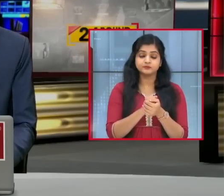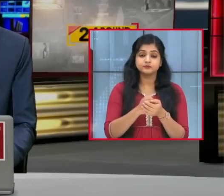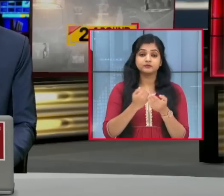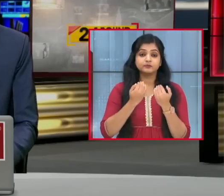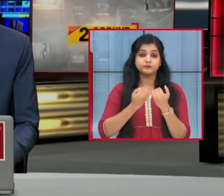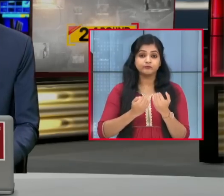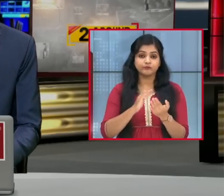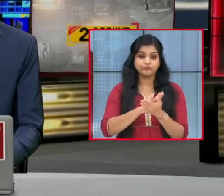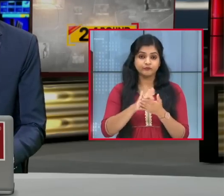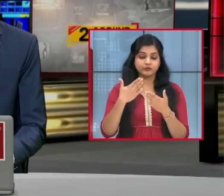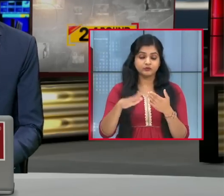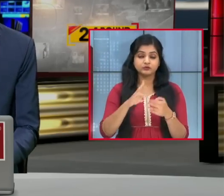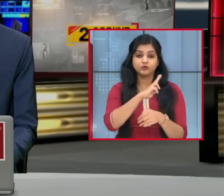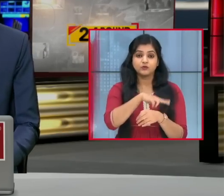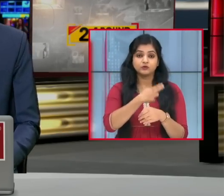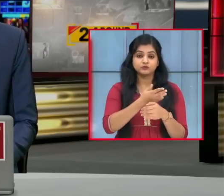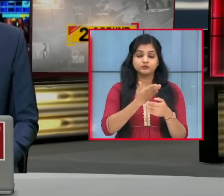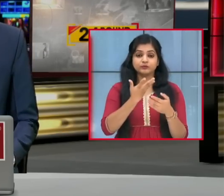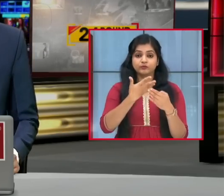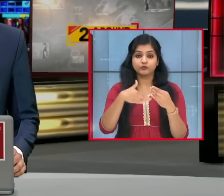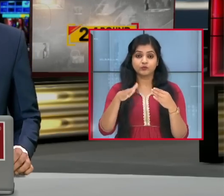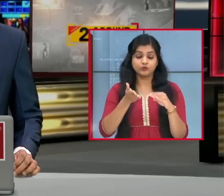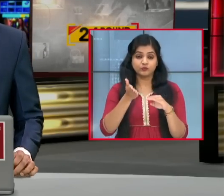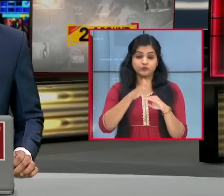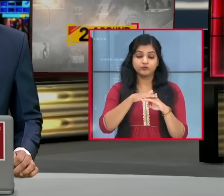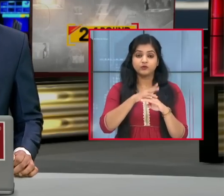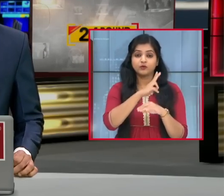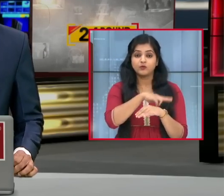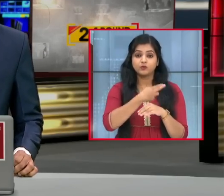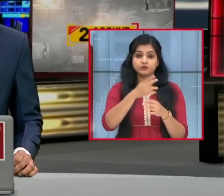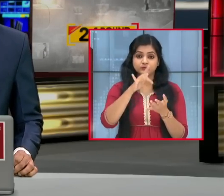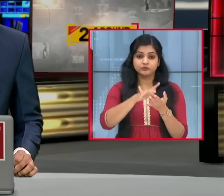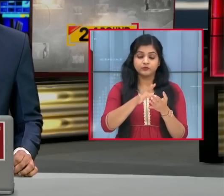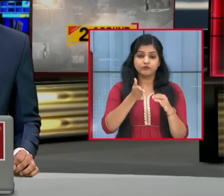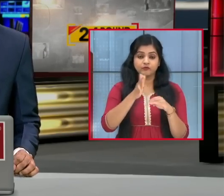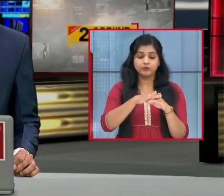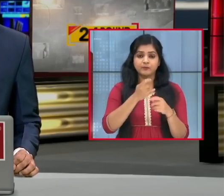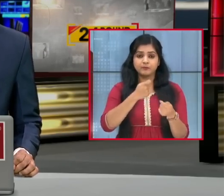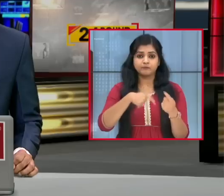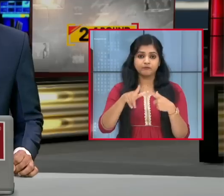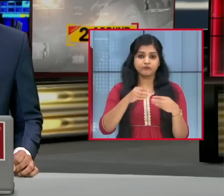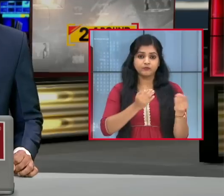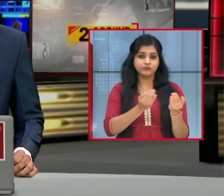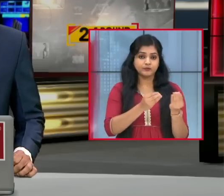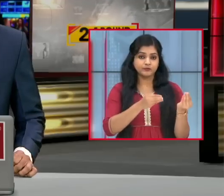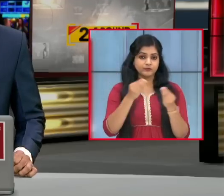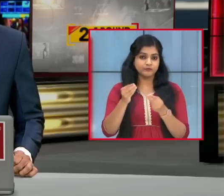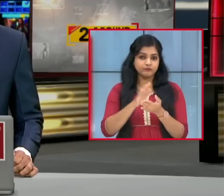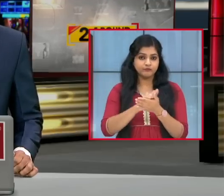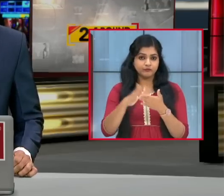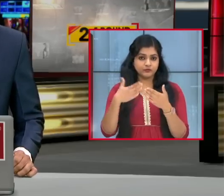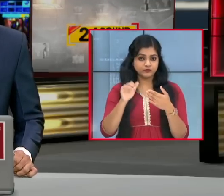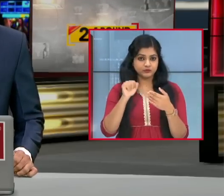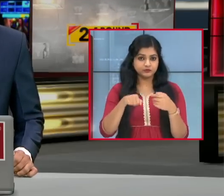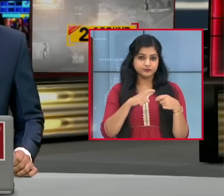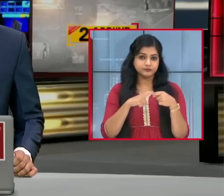കഴിഞ്ഞ് ആശുപത്രിയിലേക്ക് പോകുന്നതിന് മുൻപ് ആശുപത്രിയിൽ വെച്ച് വിൽപ്പന നടന്നു എന്നാണോ മനസ്സിലാക്കേണ്ടത്?